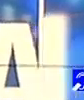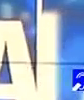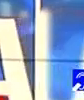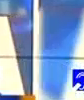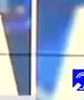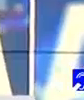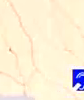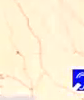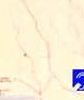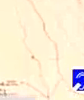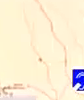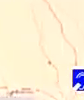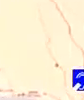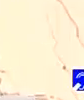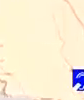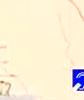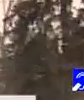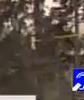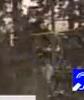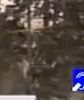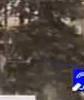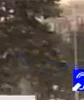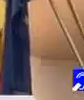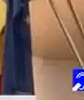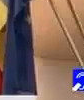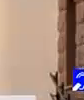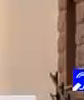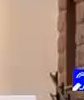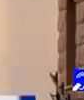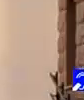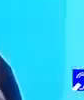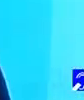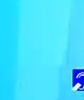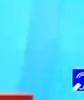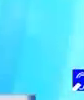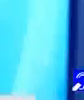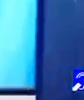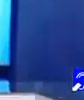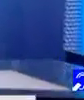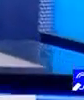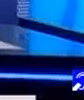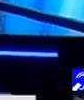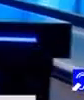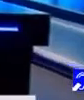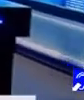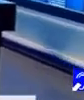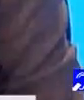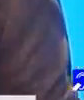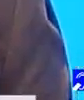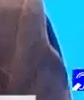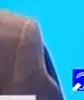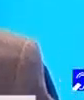În premieră, Mihai Constantin merge la Chișinău pentru a prezenta Telejurnal Moldova, iar la București, Stella Dănilă